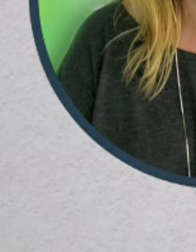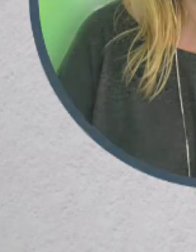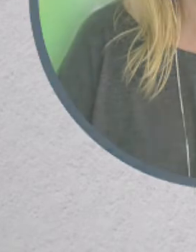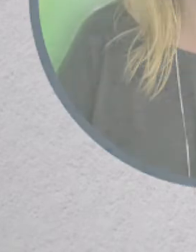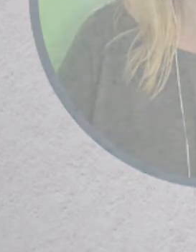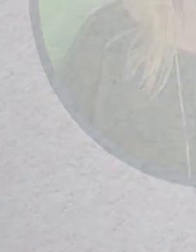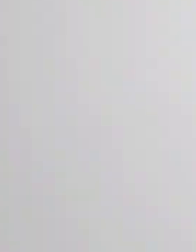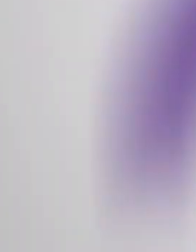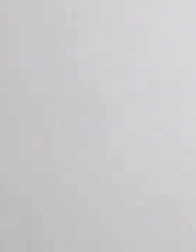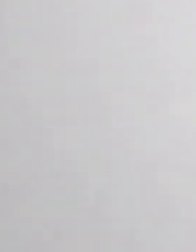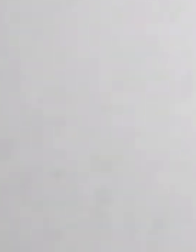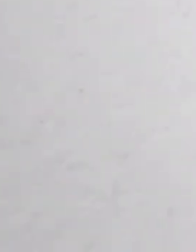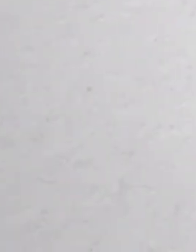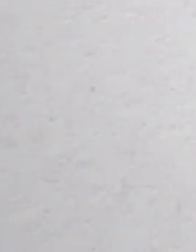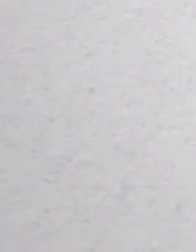народу».